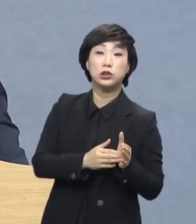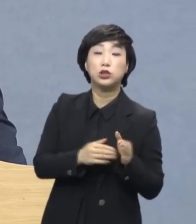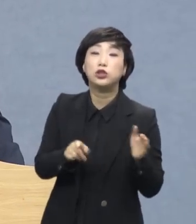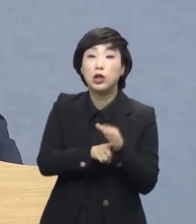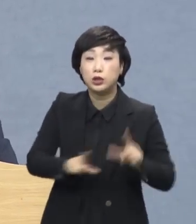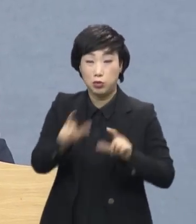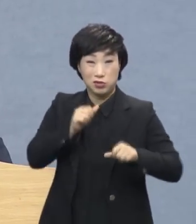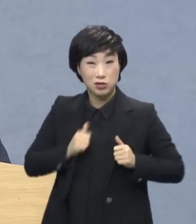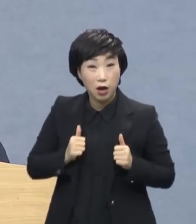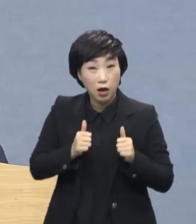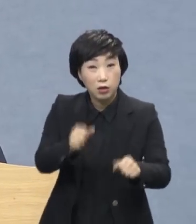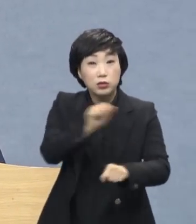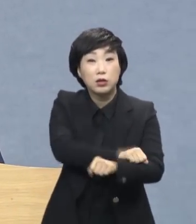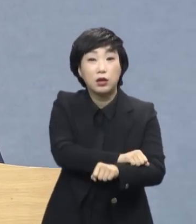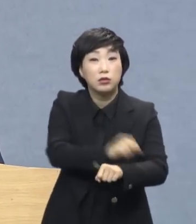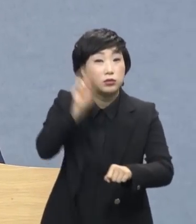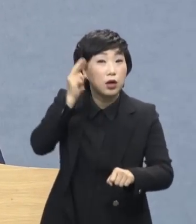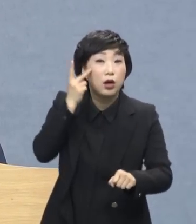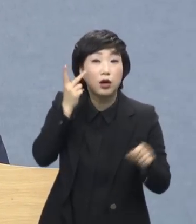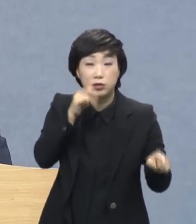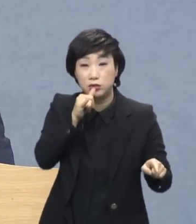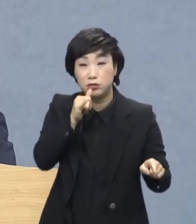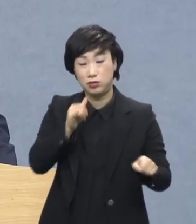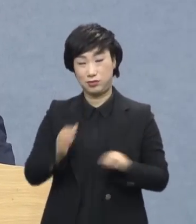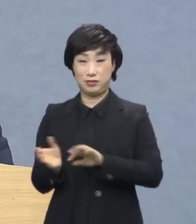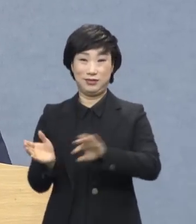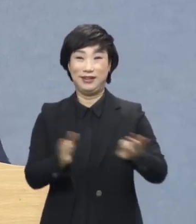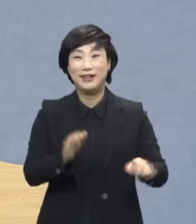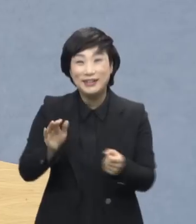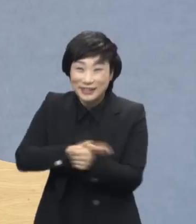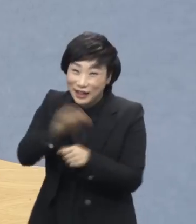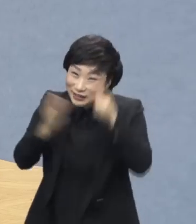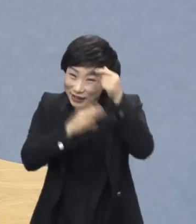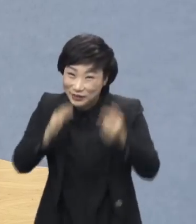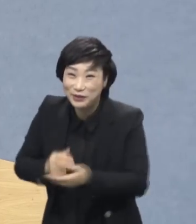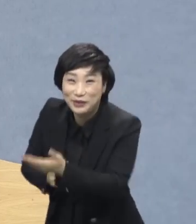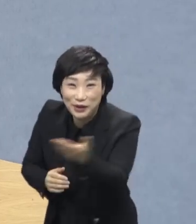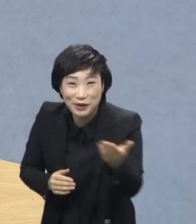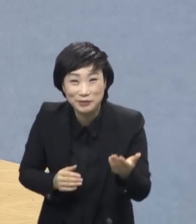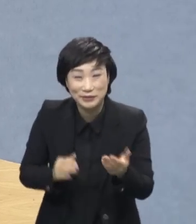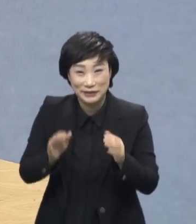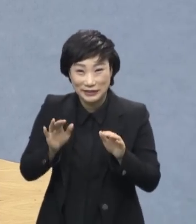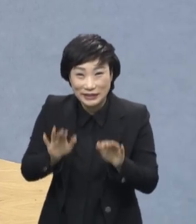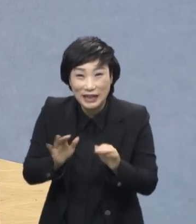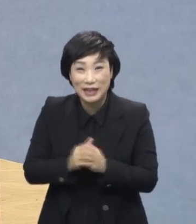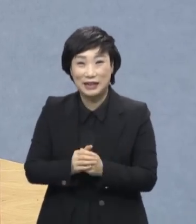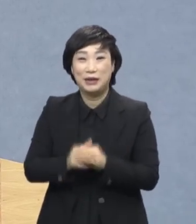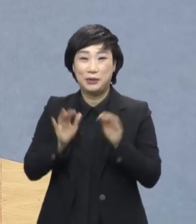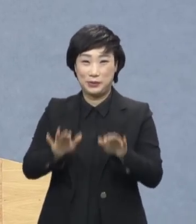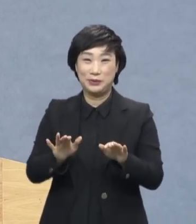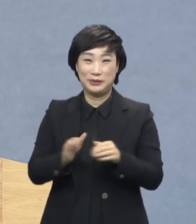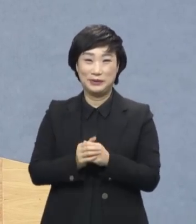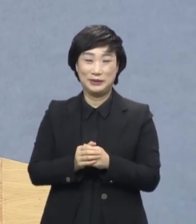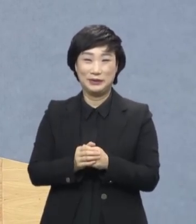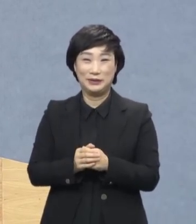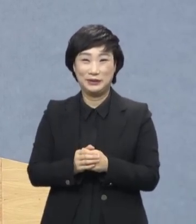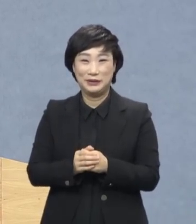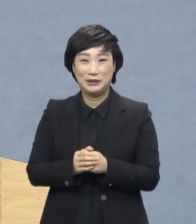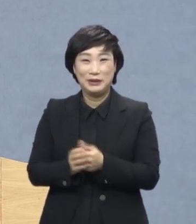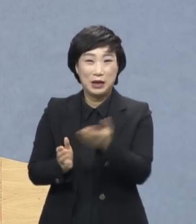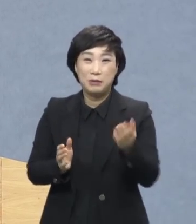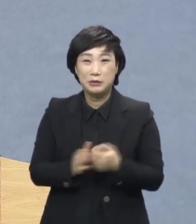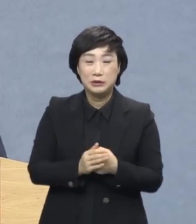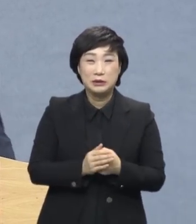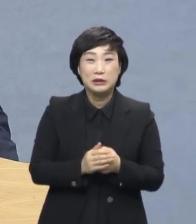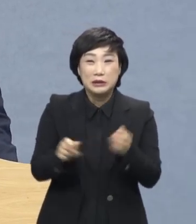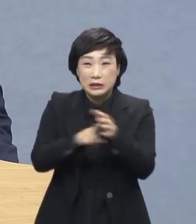신앙생활을 잘하는 줄로 착각하고 있다 이 말이오. 우리 사랑하는 연세중학교 성도들이요, 오늘 여기 반쭉쟁이